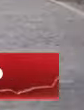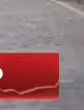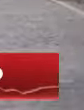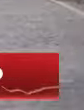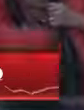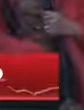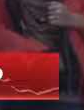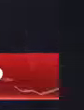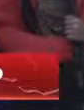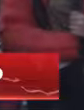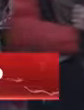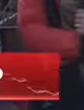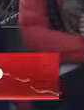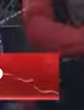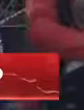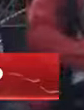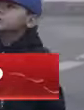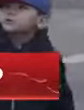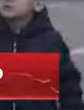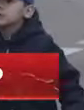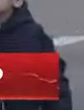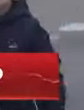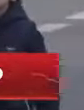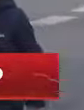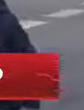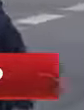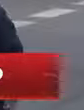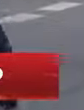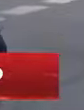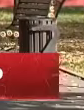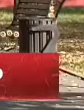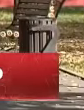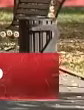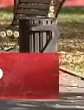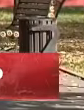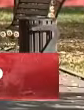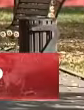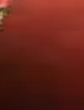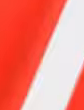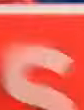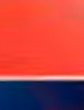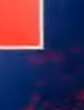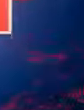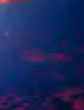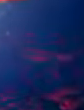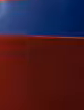Алматы қаласы халқының саны 2 миллионнан асты. Мегаполиске сырттан көшіп келуші көп, туу көрсеткіші де жоғары.